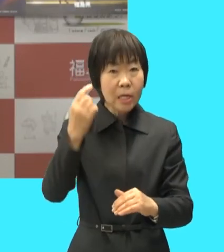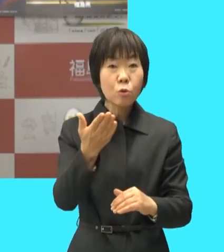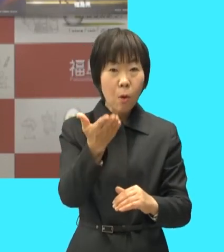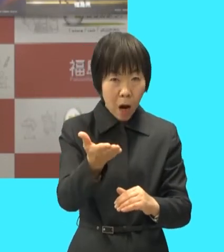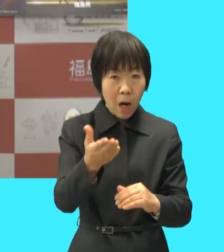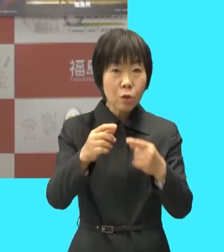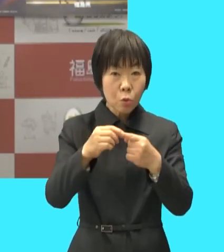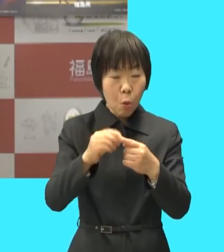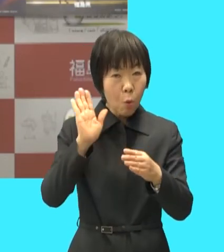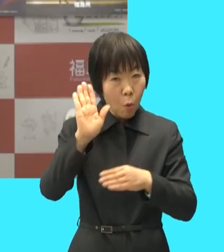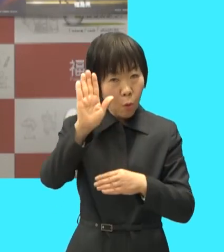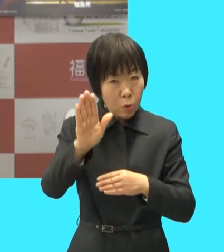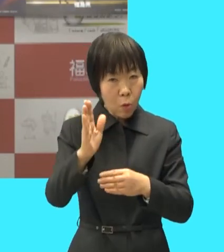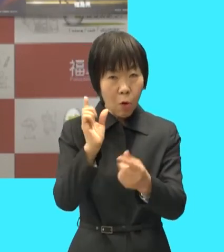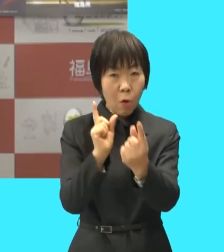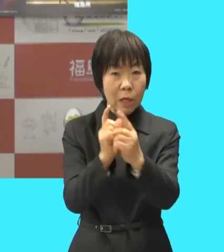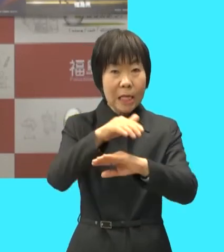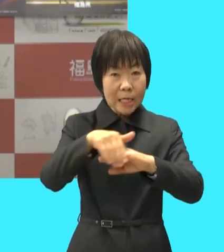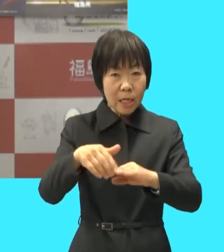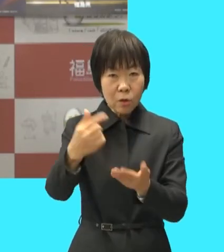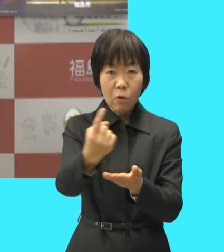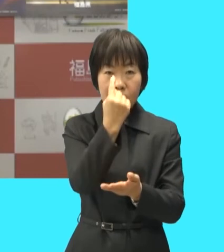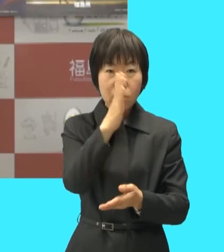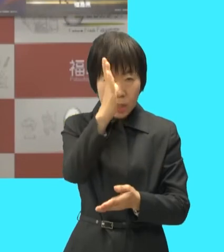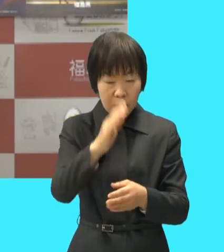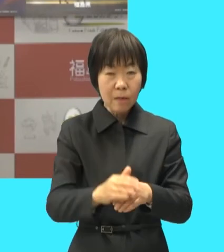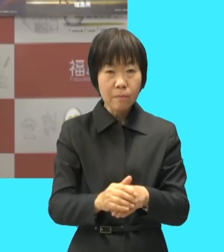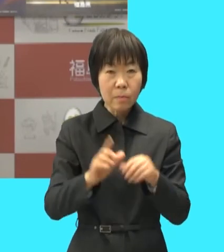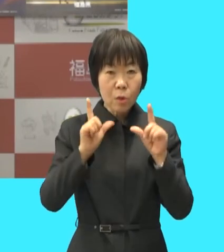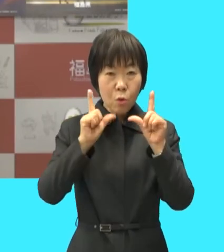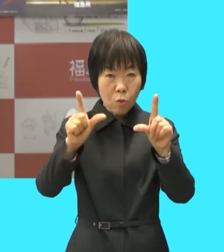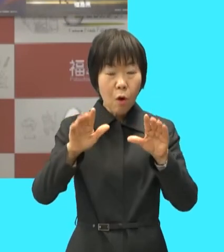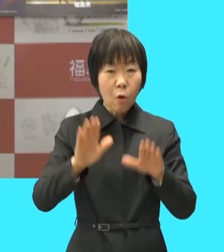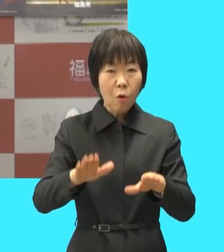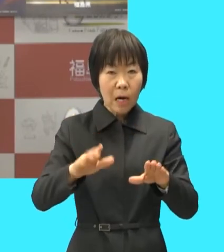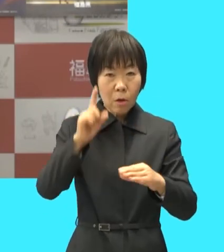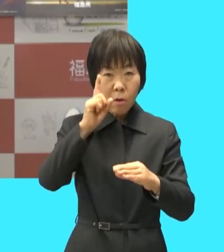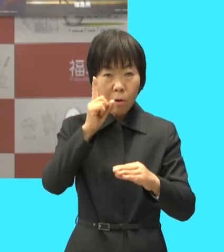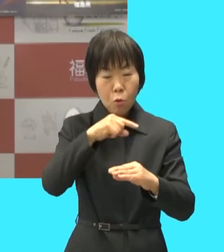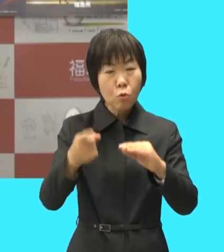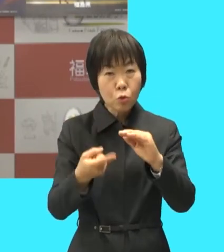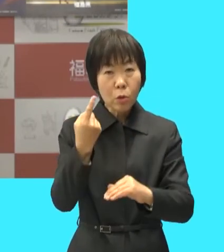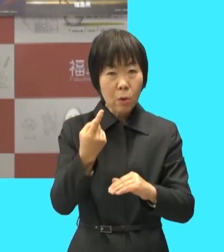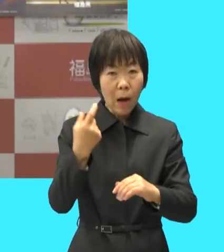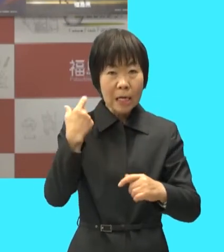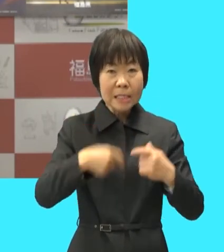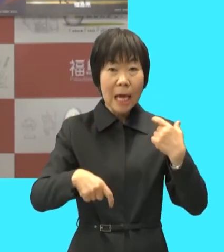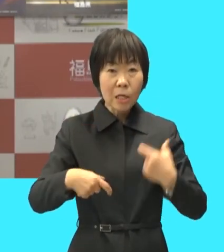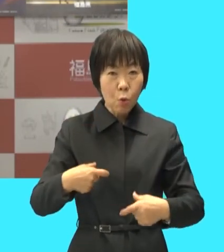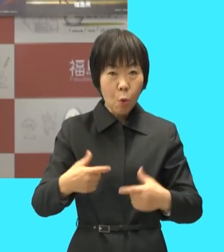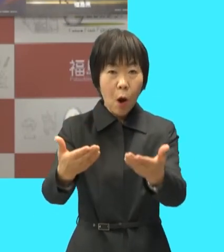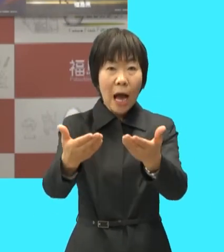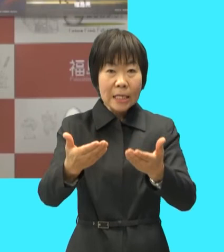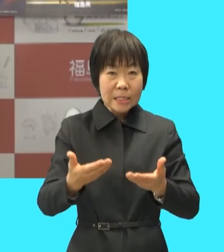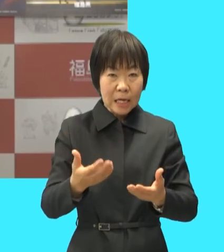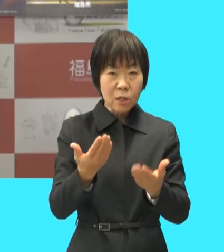ということと、今後の対策について教えてください。 今回の不祥事は生徒を預かる学校